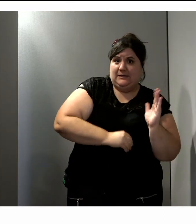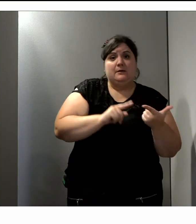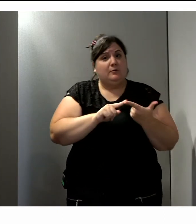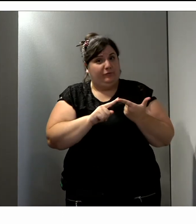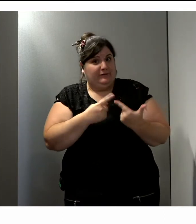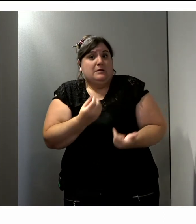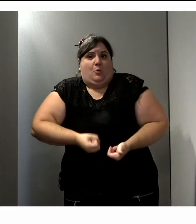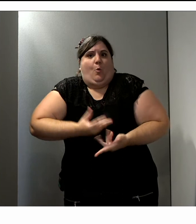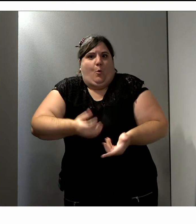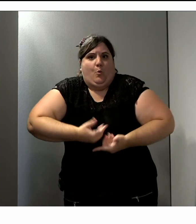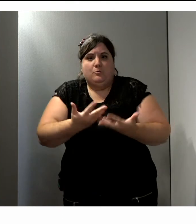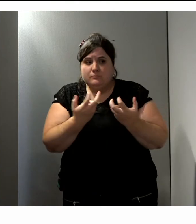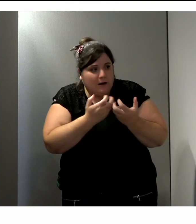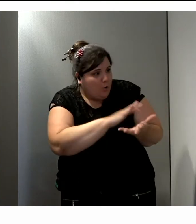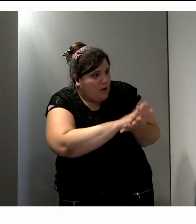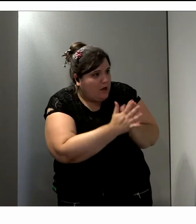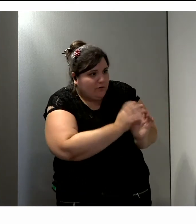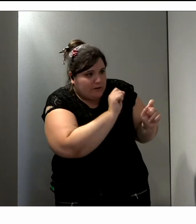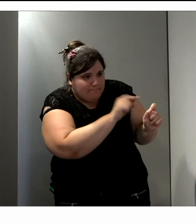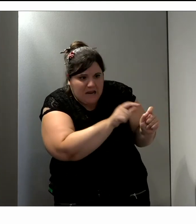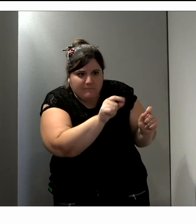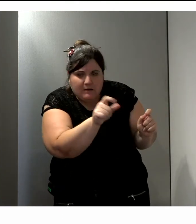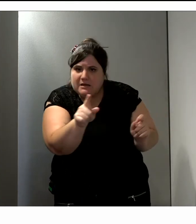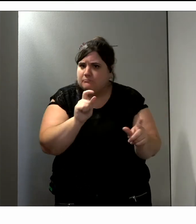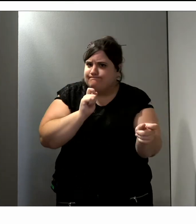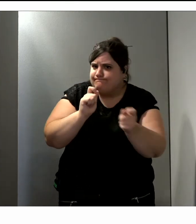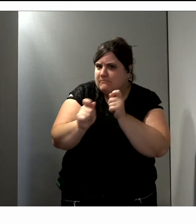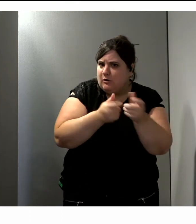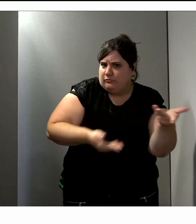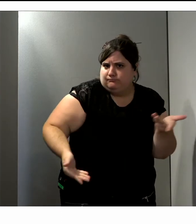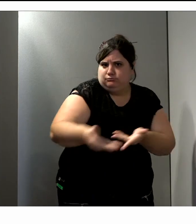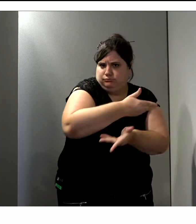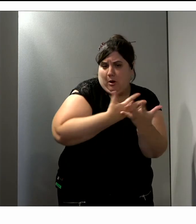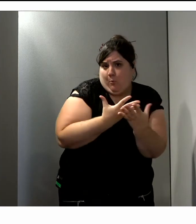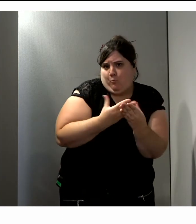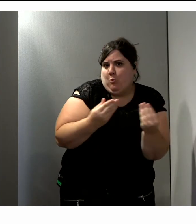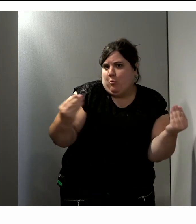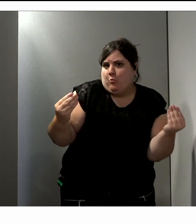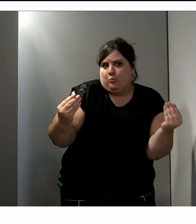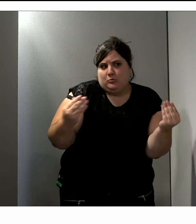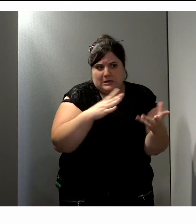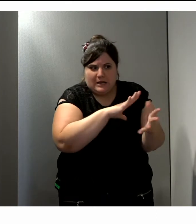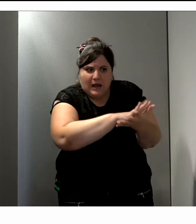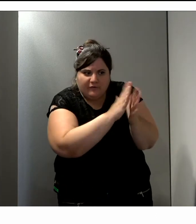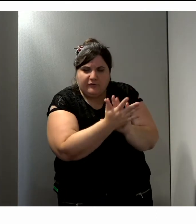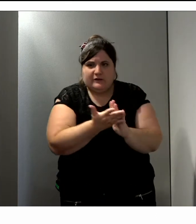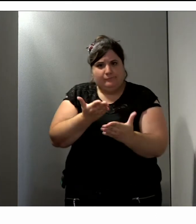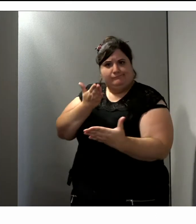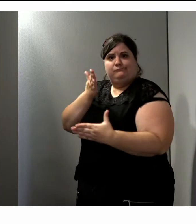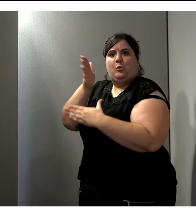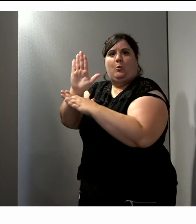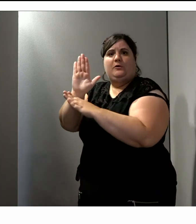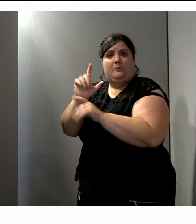de discussions avec les différentes associations et organisations des personnes représentant les personnes